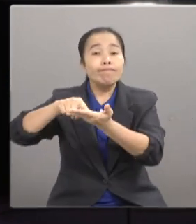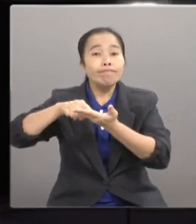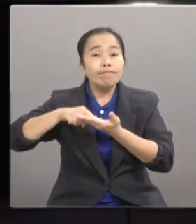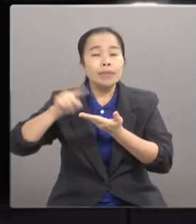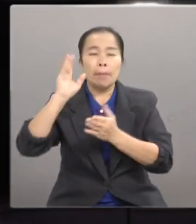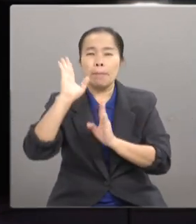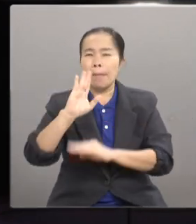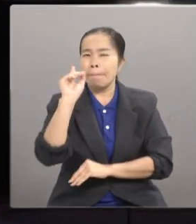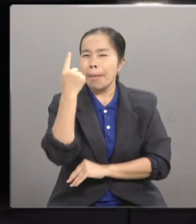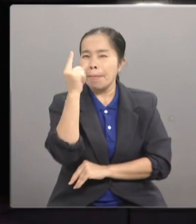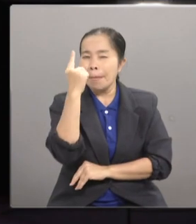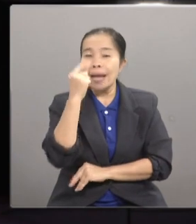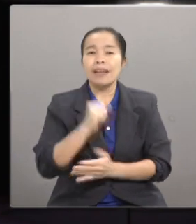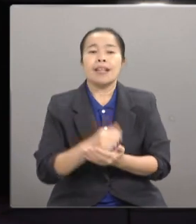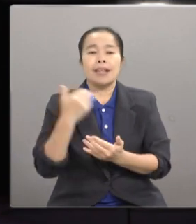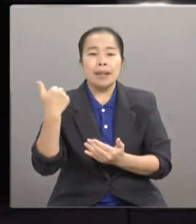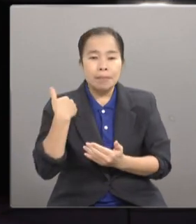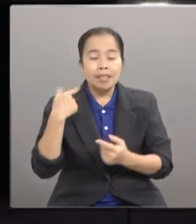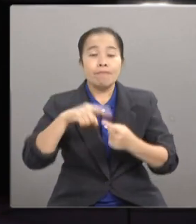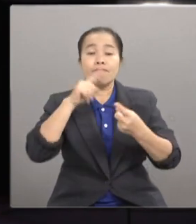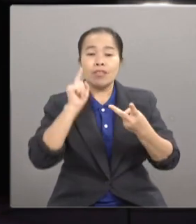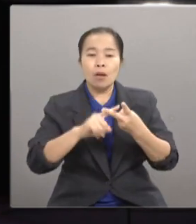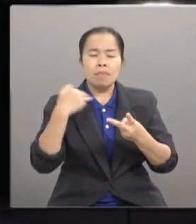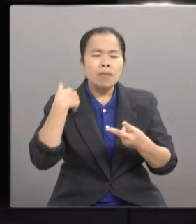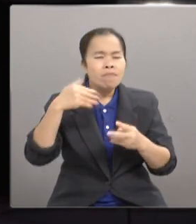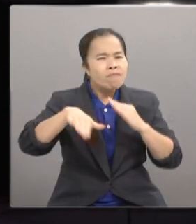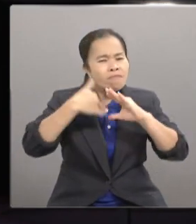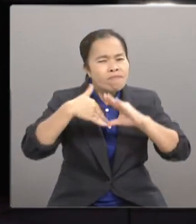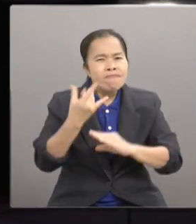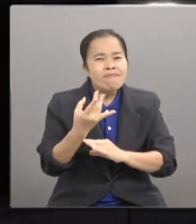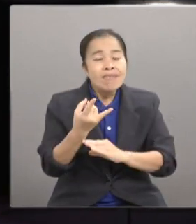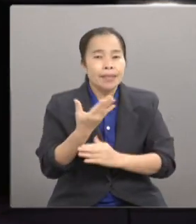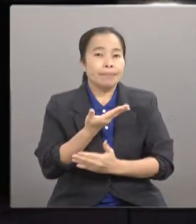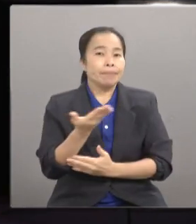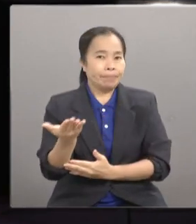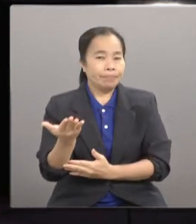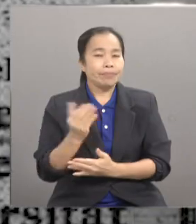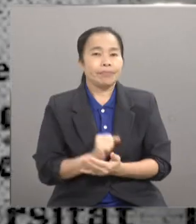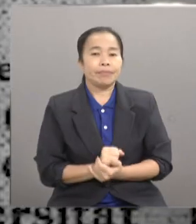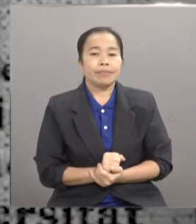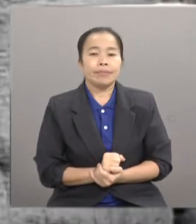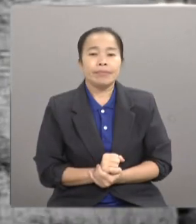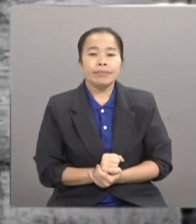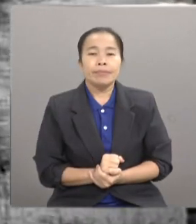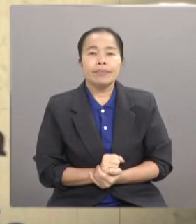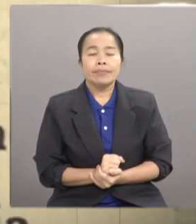4 สนใหม่แล้ค Harmon VietFanเป็ไร่ ไปรฟักเลยนะครับอั